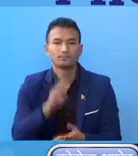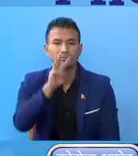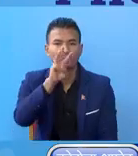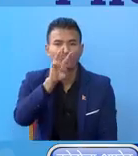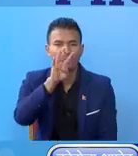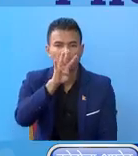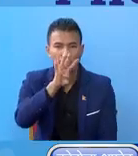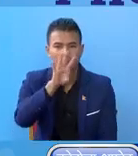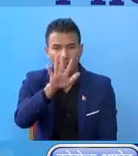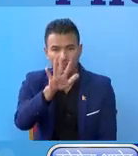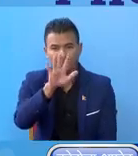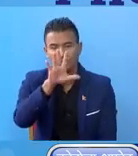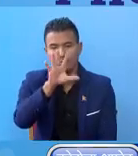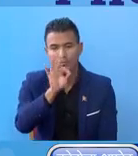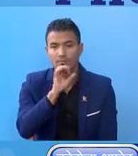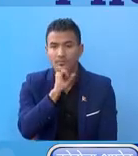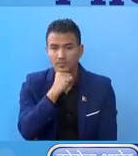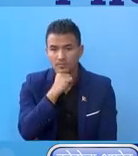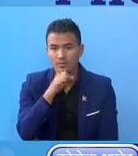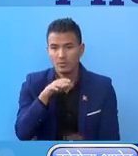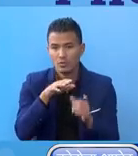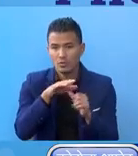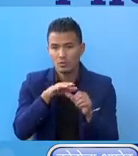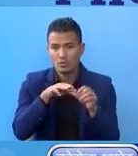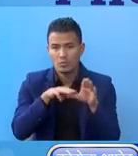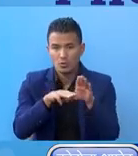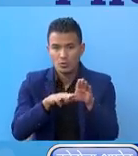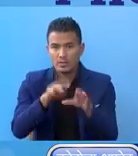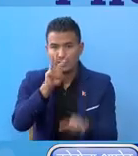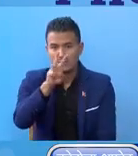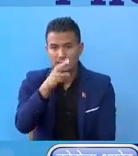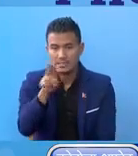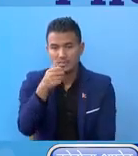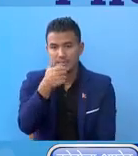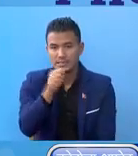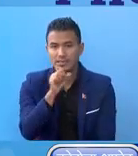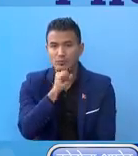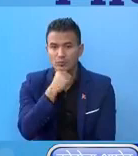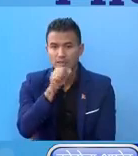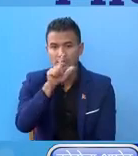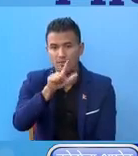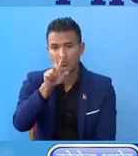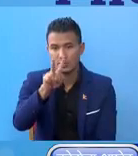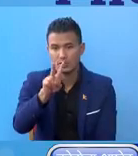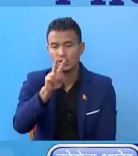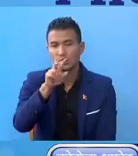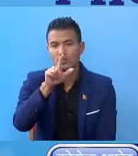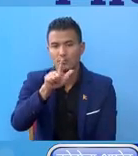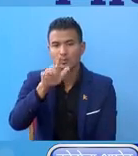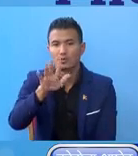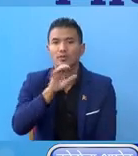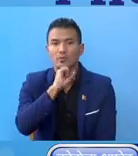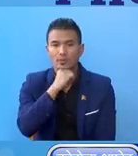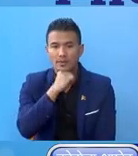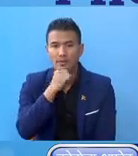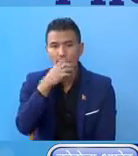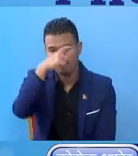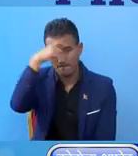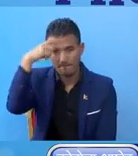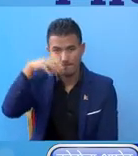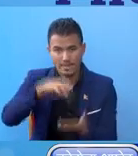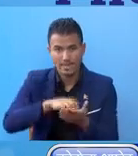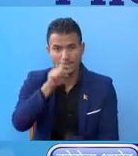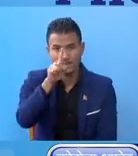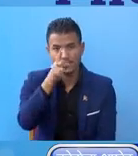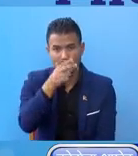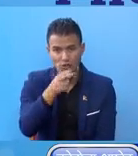45 र 50 वर्षीय। महोत्तरीको 3 जना हुनुहुन्छ, 60 वर्षीय, 72 वर्षीय र 75 वर्षीय। बाँकेको 1